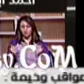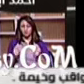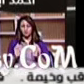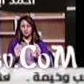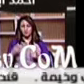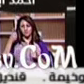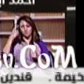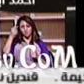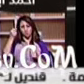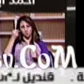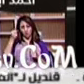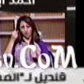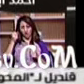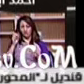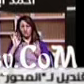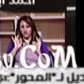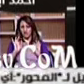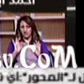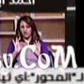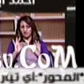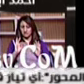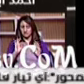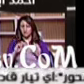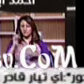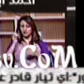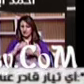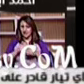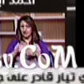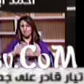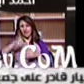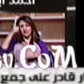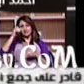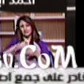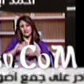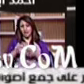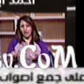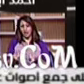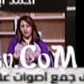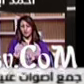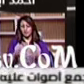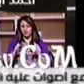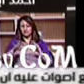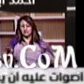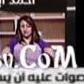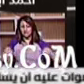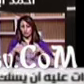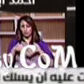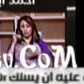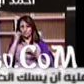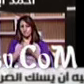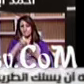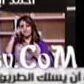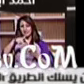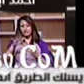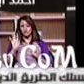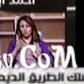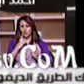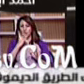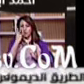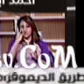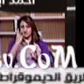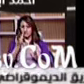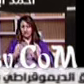المعارضه الحقيقيه اللي هي فعلا تدخل وتكسب انتخابات ويبقى في صندوق وان كنا ان كنا يعني